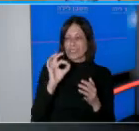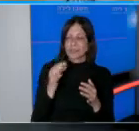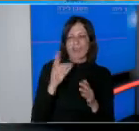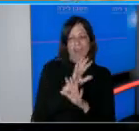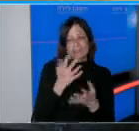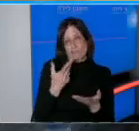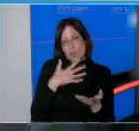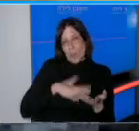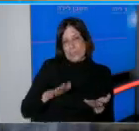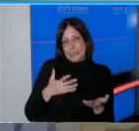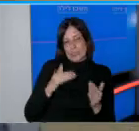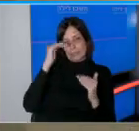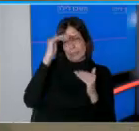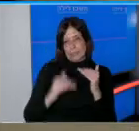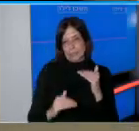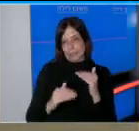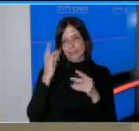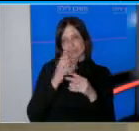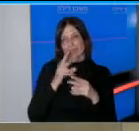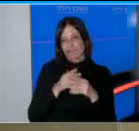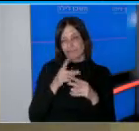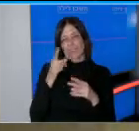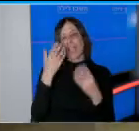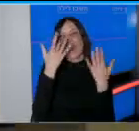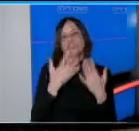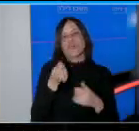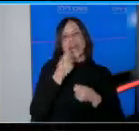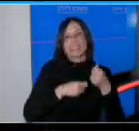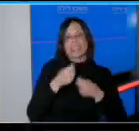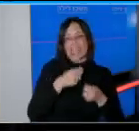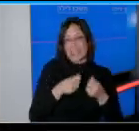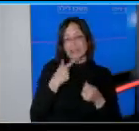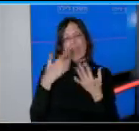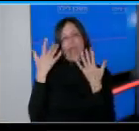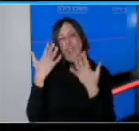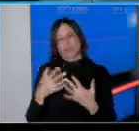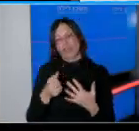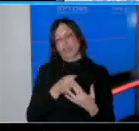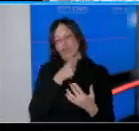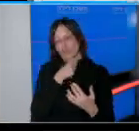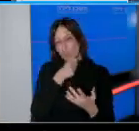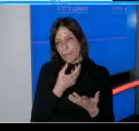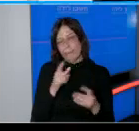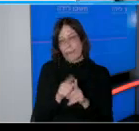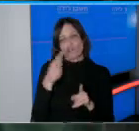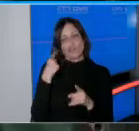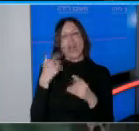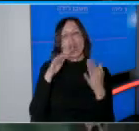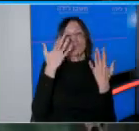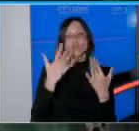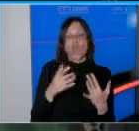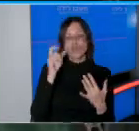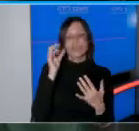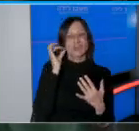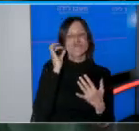אם אתה רוצה להוריד את התחלואה, מהר מהר זה בא על חשבון העסקים, זה בא על חשבון הקשישים, פה ששמענו עכשיו זה בא על חשבון